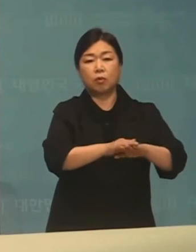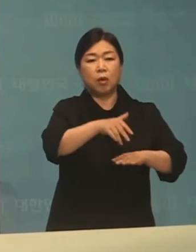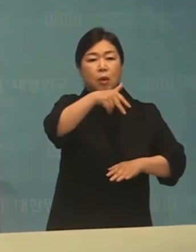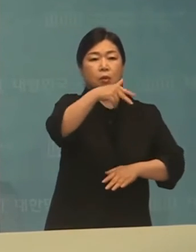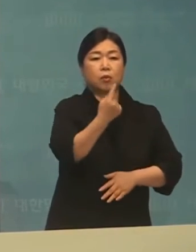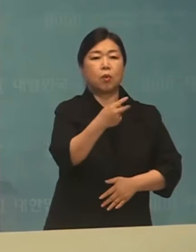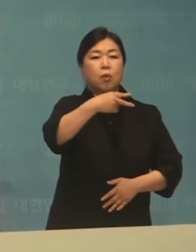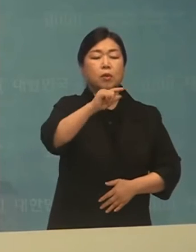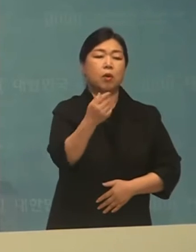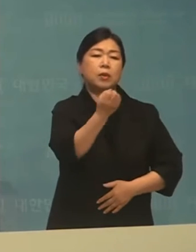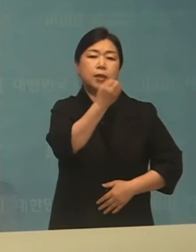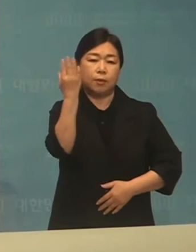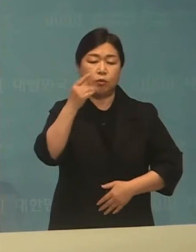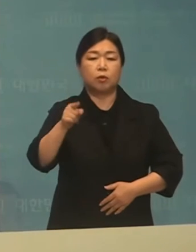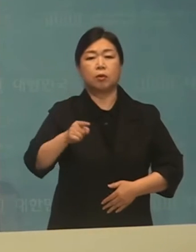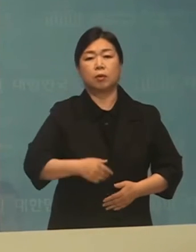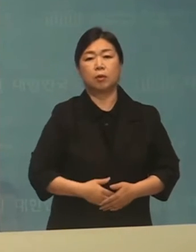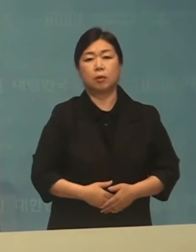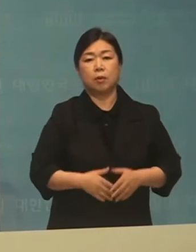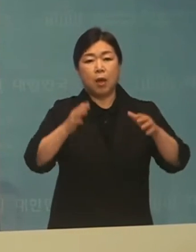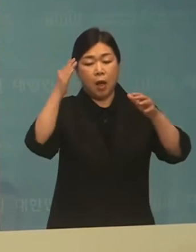많이 애독하는 신문이 아니냐.